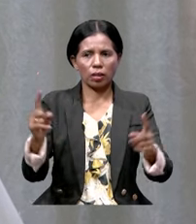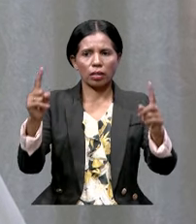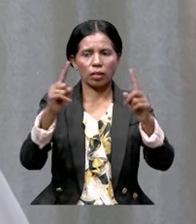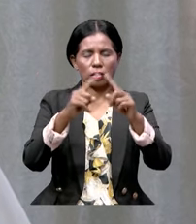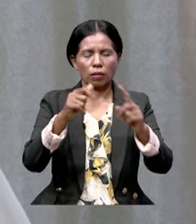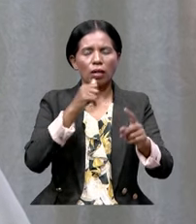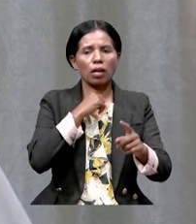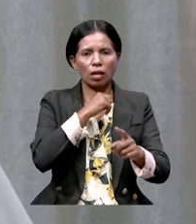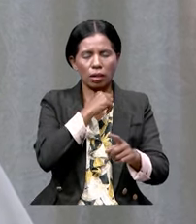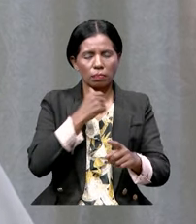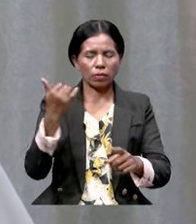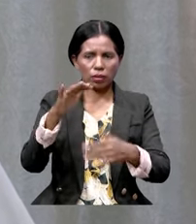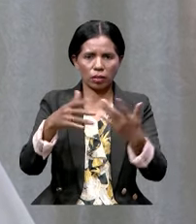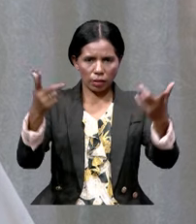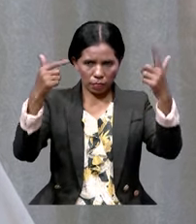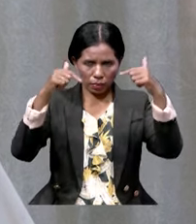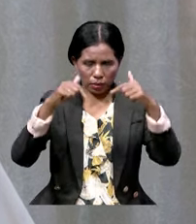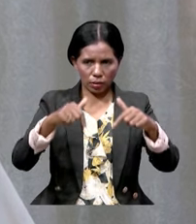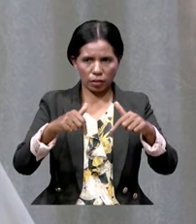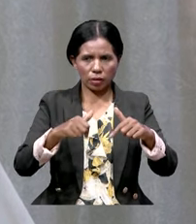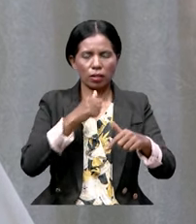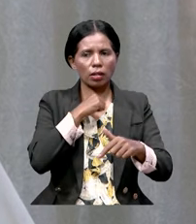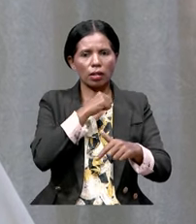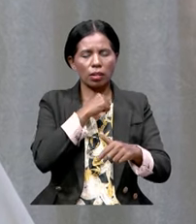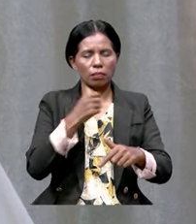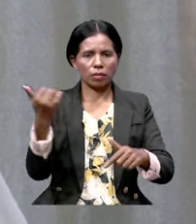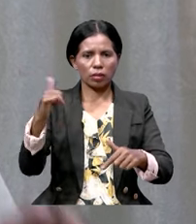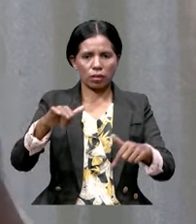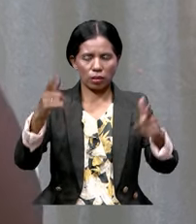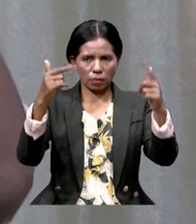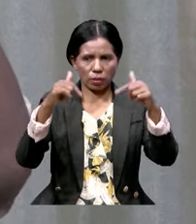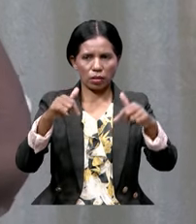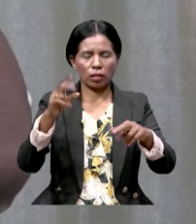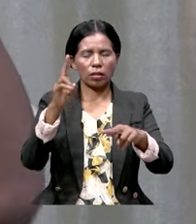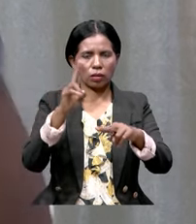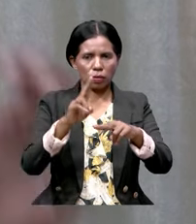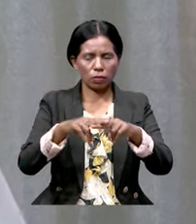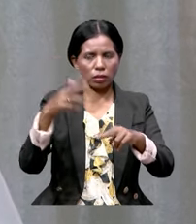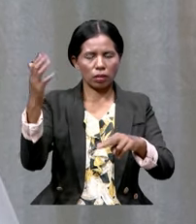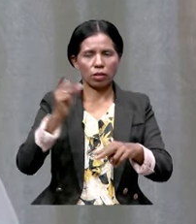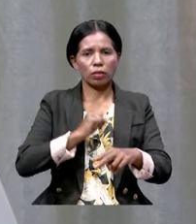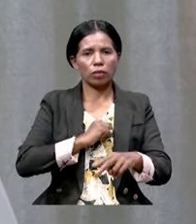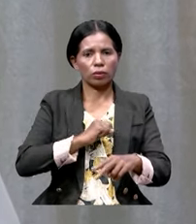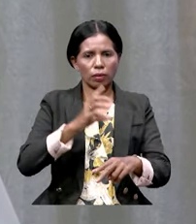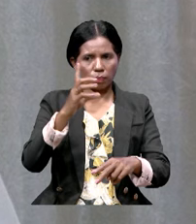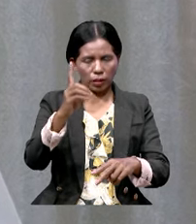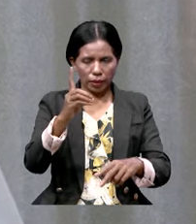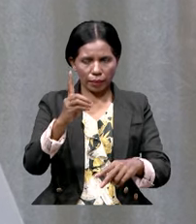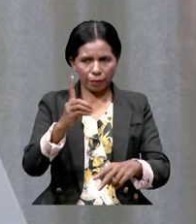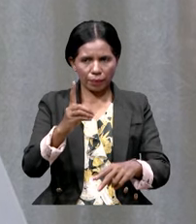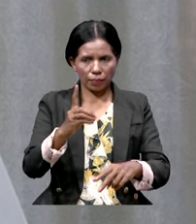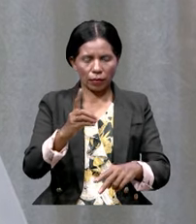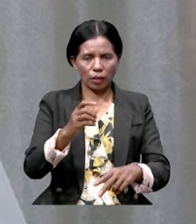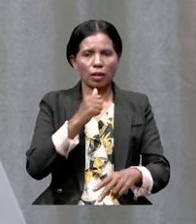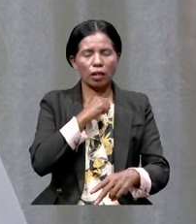sira mai di lu amruli jesuita sira mai tu re soibata amruli sebastião padre